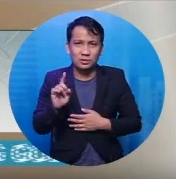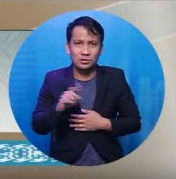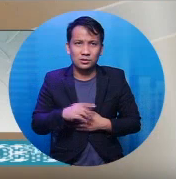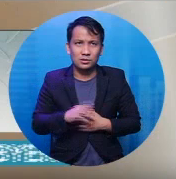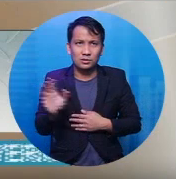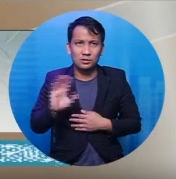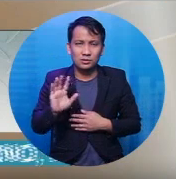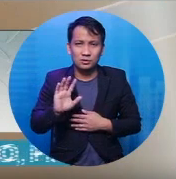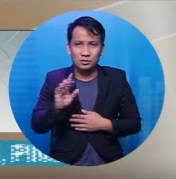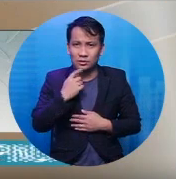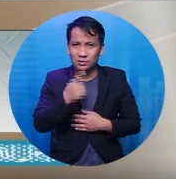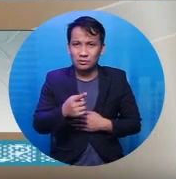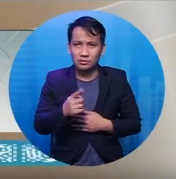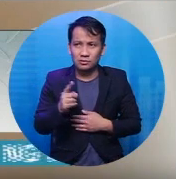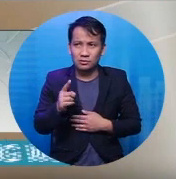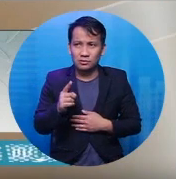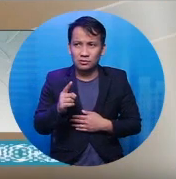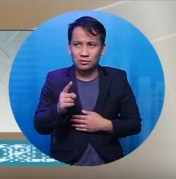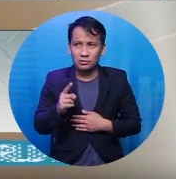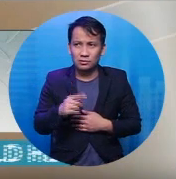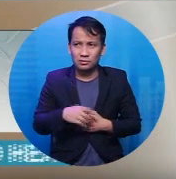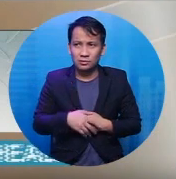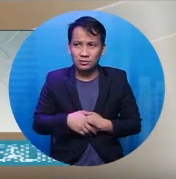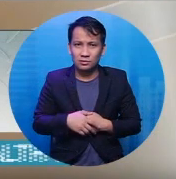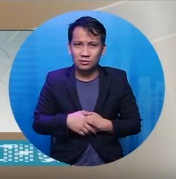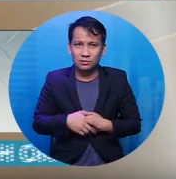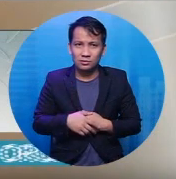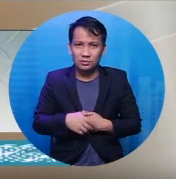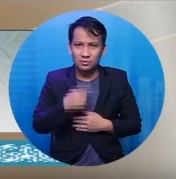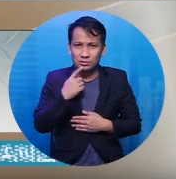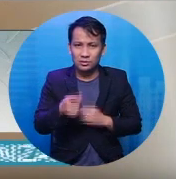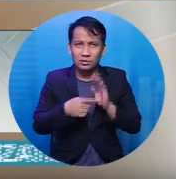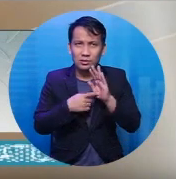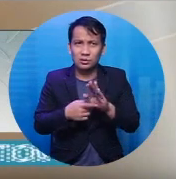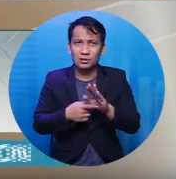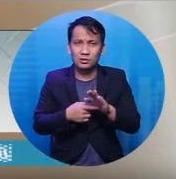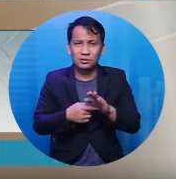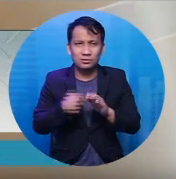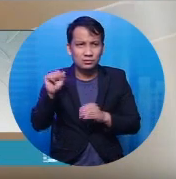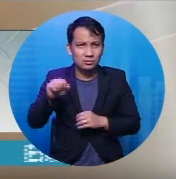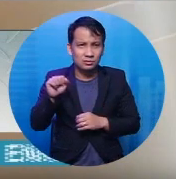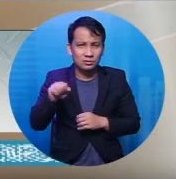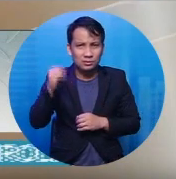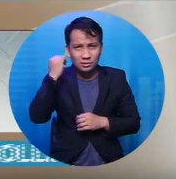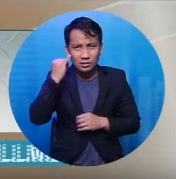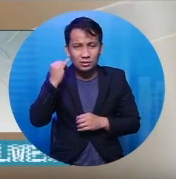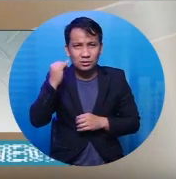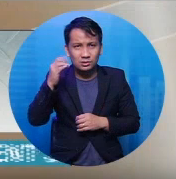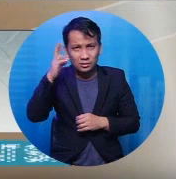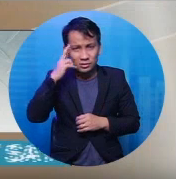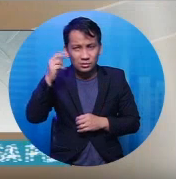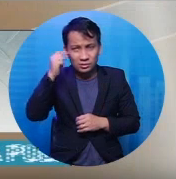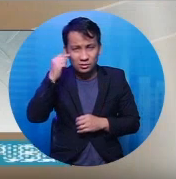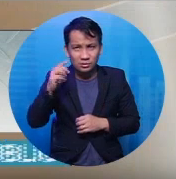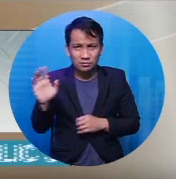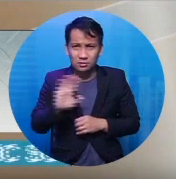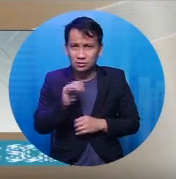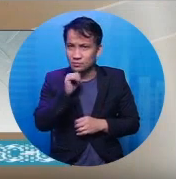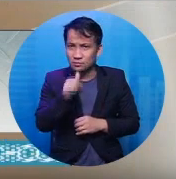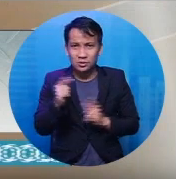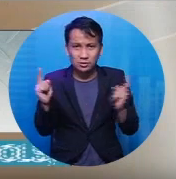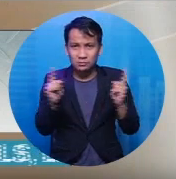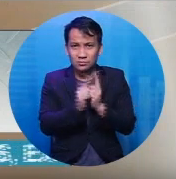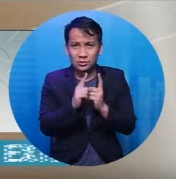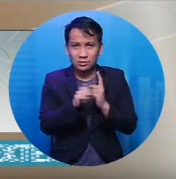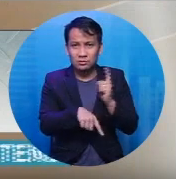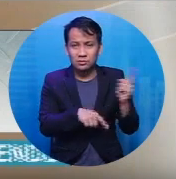wag ho kayong magmura. Okay? Please. Please. Okay. Now, okay, ma'am, hindi pa pala kayo nakita ni sir doon sa,